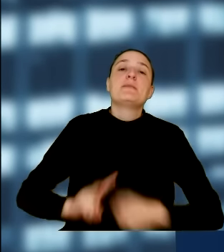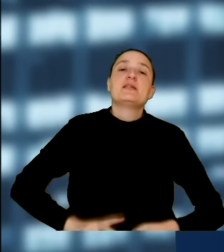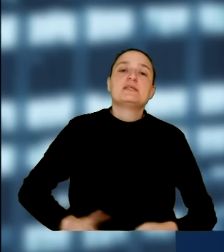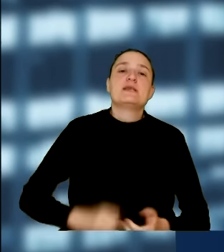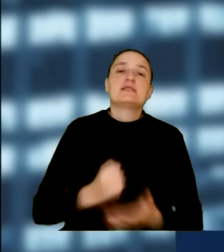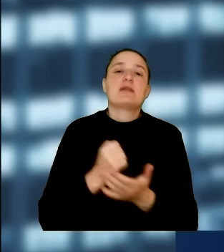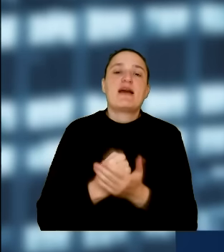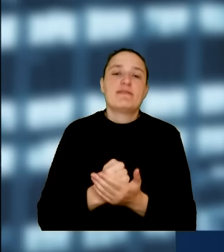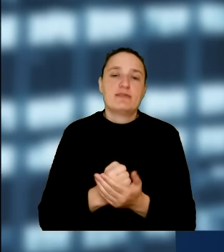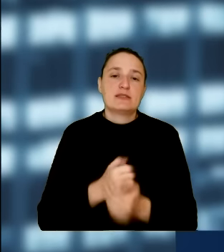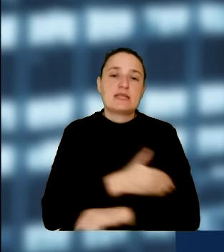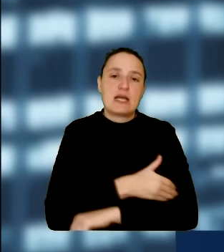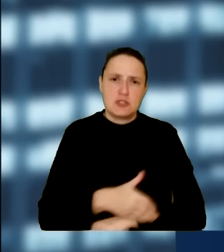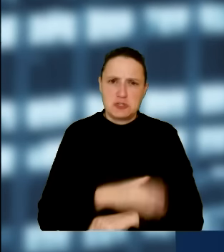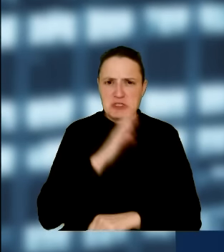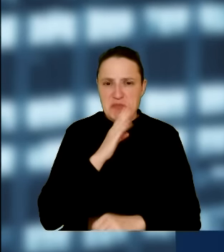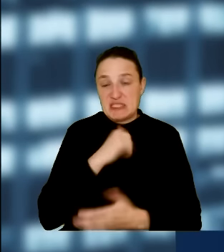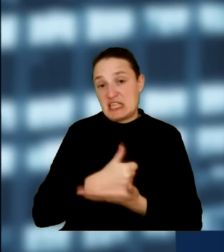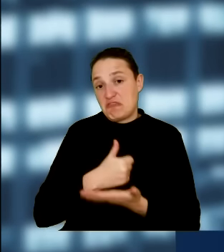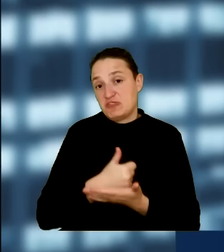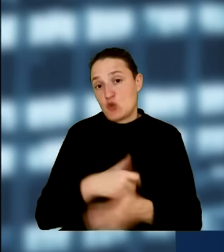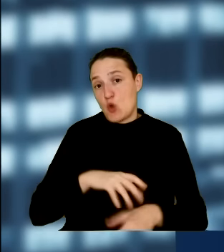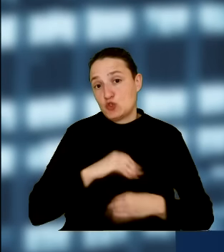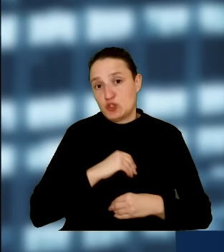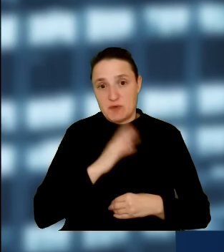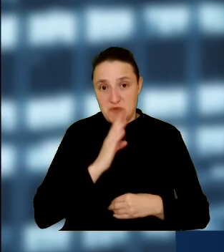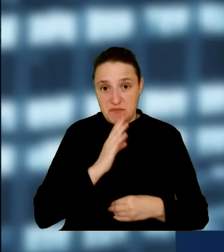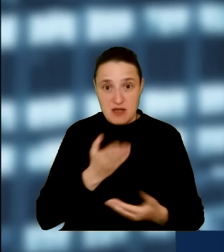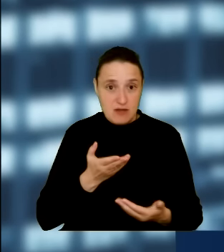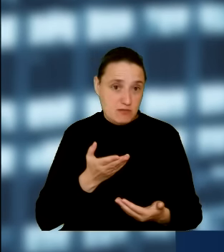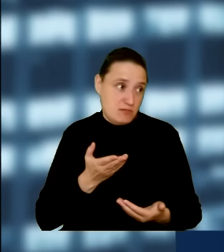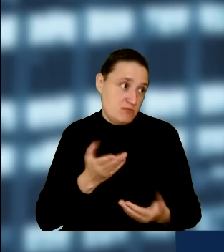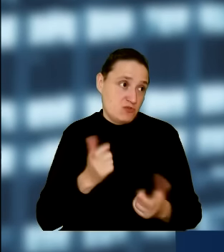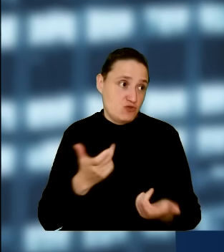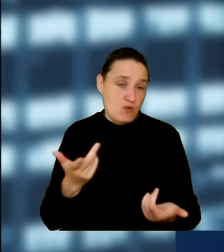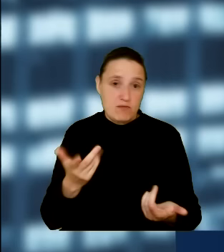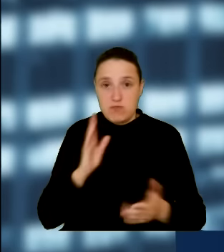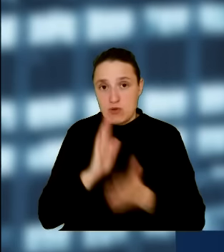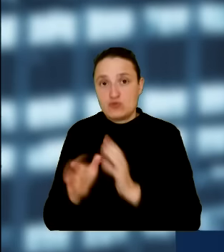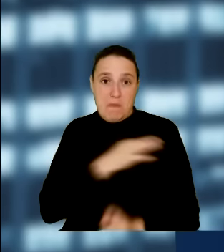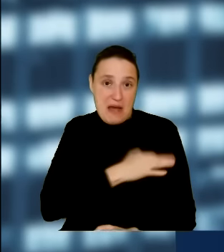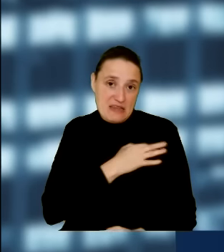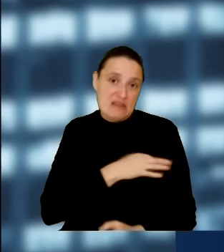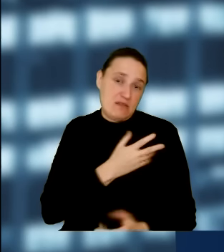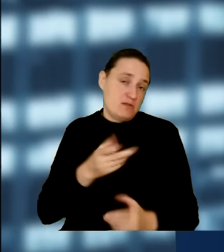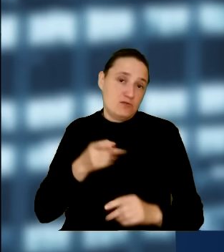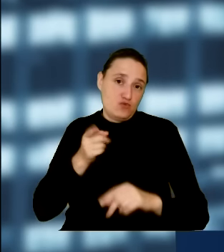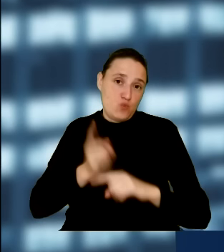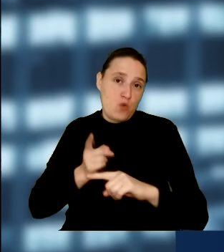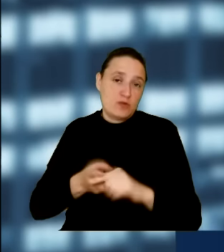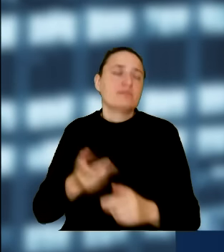chyba otrzymał to stanowisko, ja wiem, no tak bardziej po mieczu po prostu. W Radio